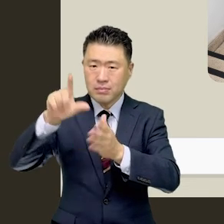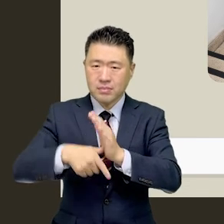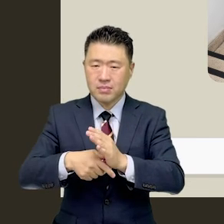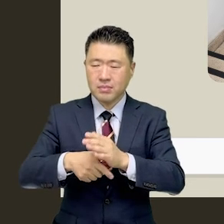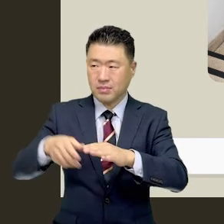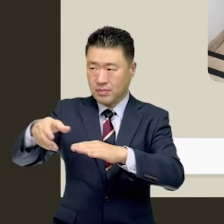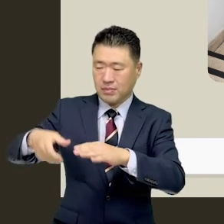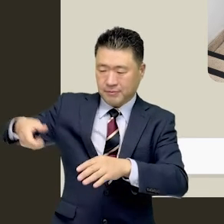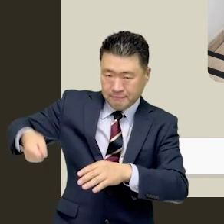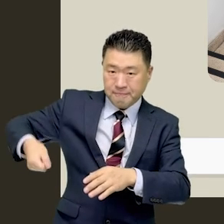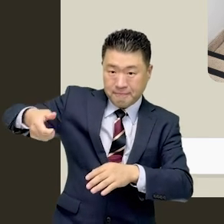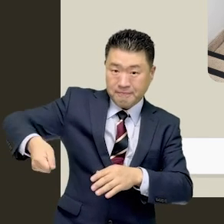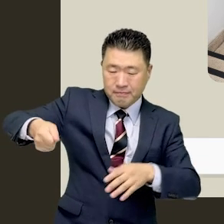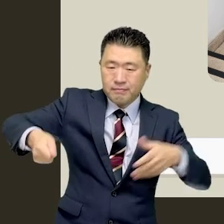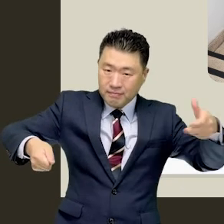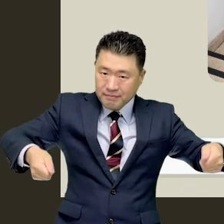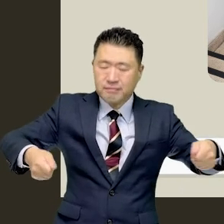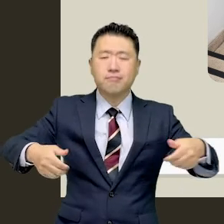손잡이를 잡습니다.